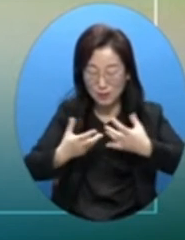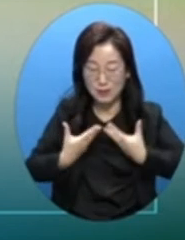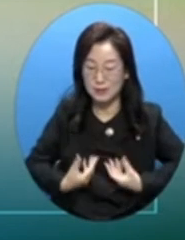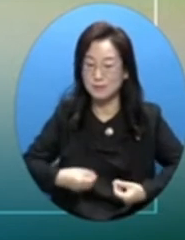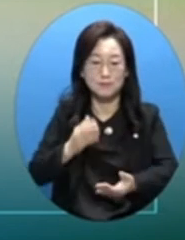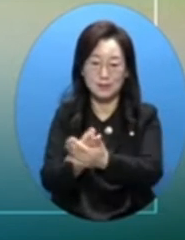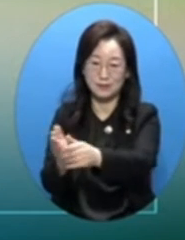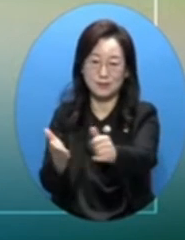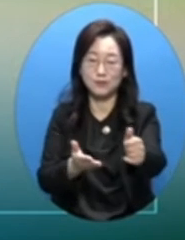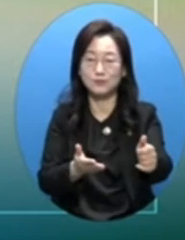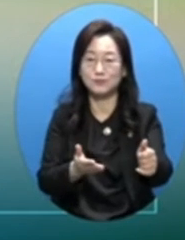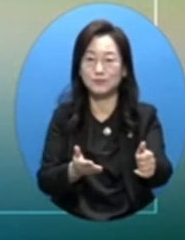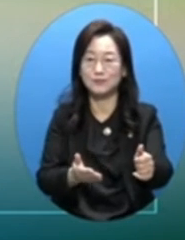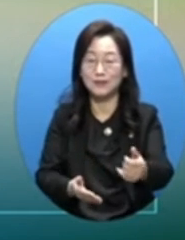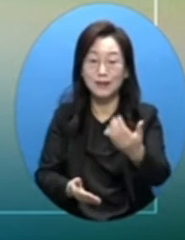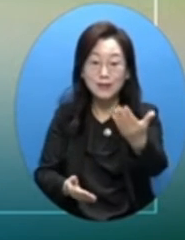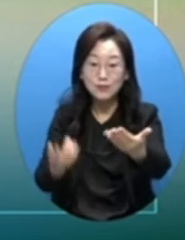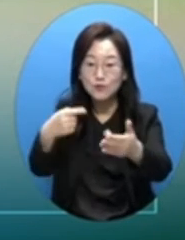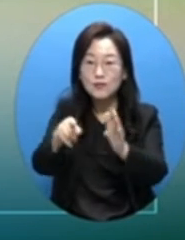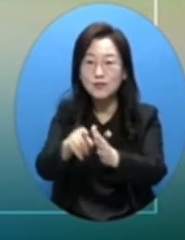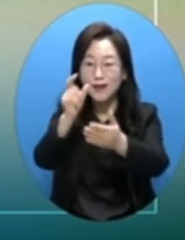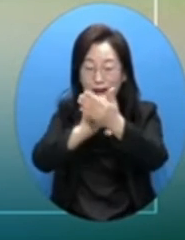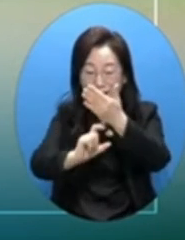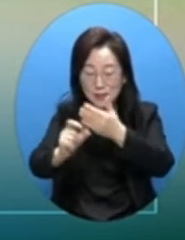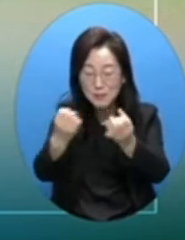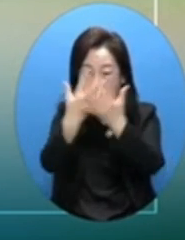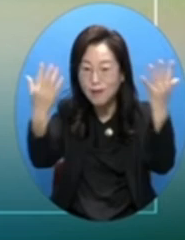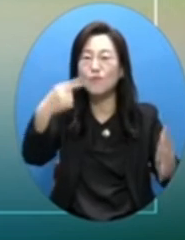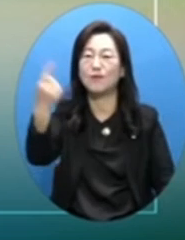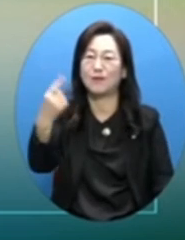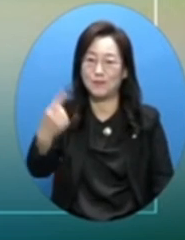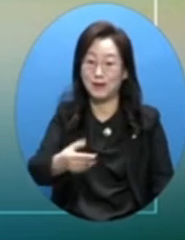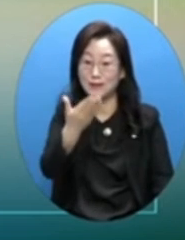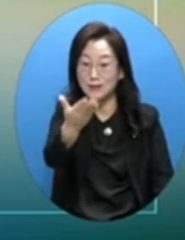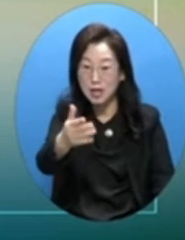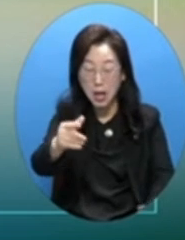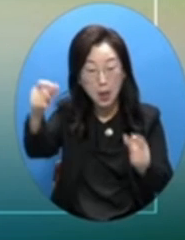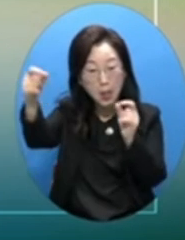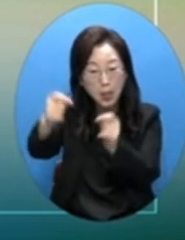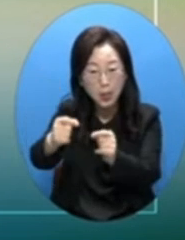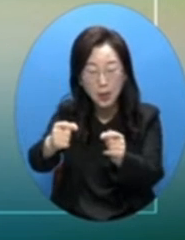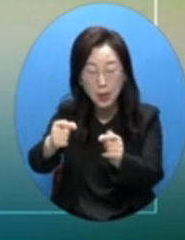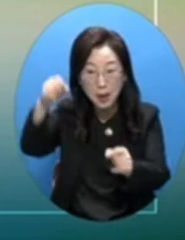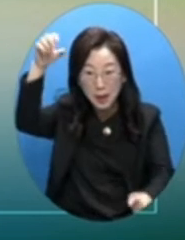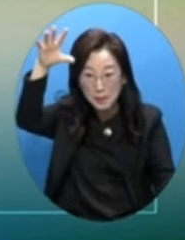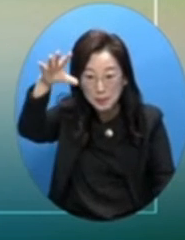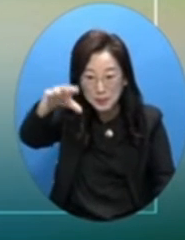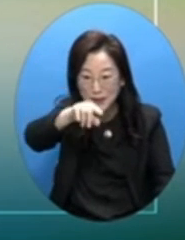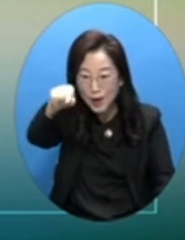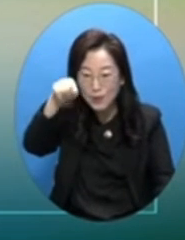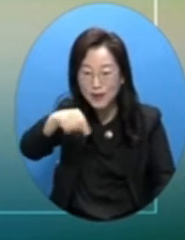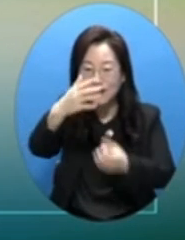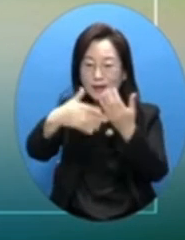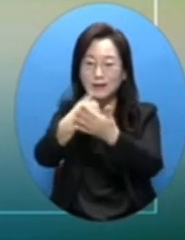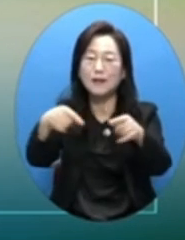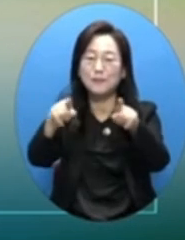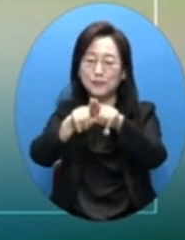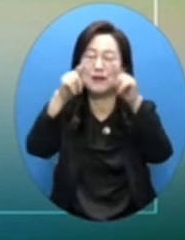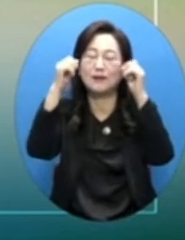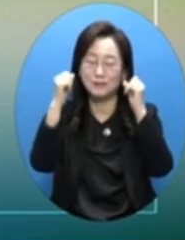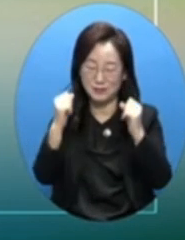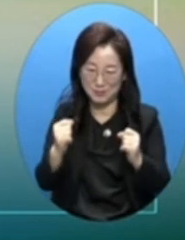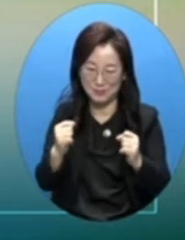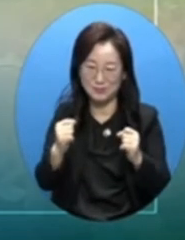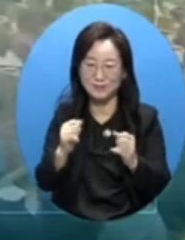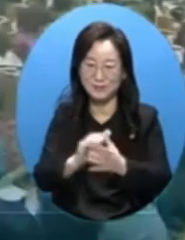낙심하지 마세요. 당신을 위한 아침이 밝을 것입니다. 당신은 머지않아 빛 가운데 하나님과 함께 할 것입니다.